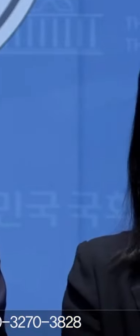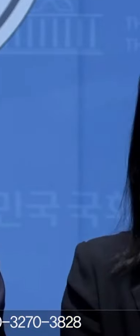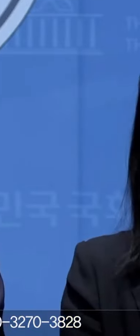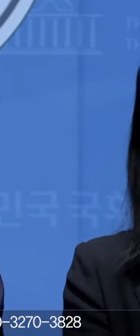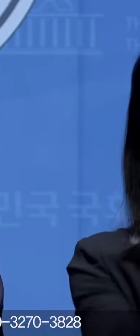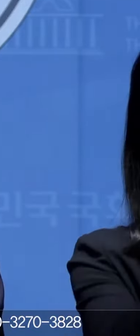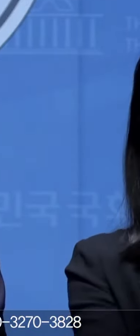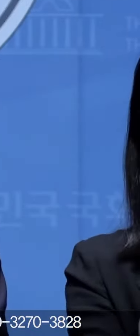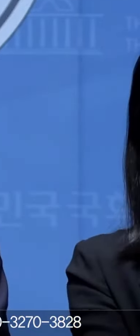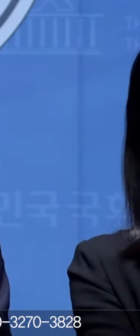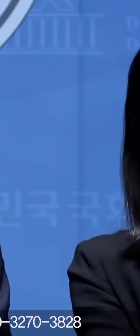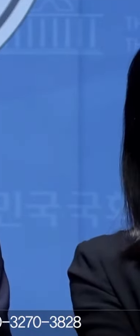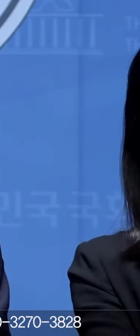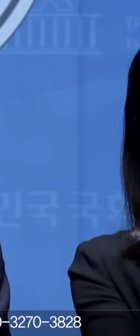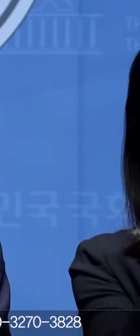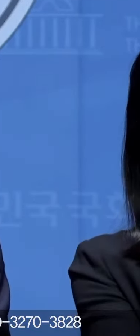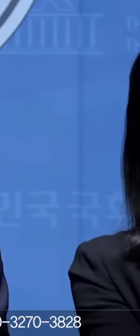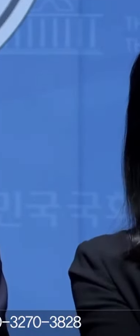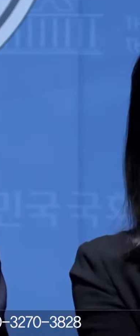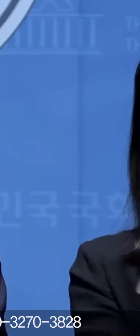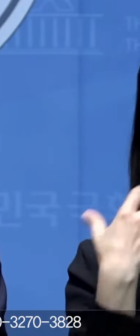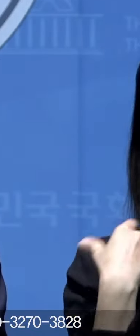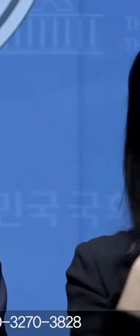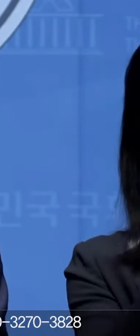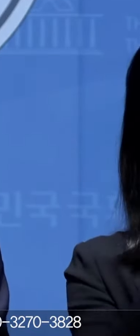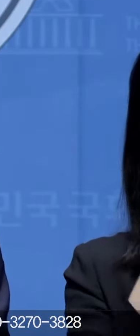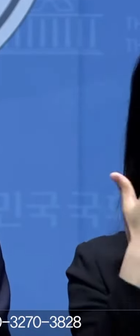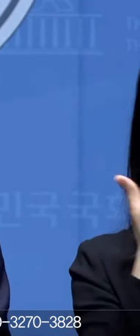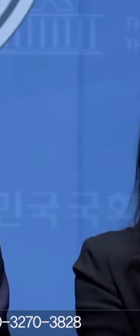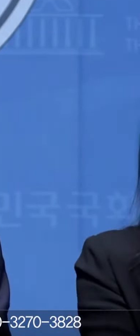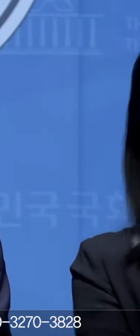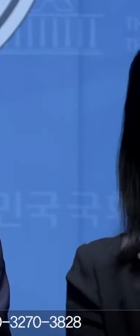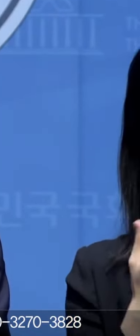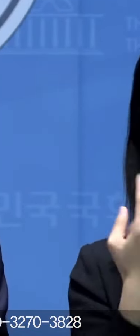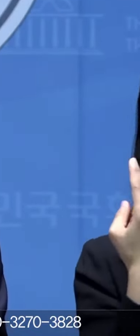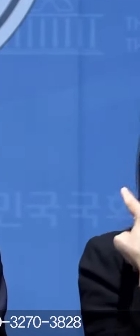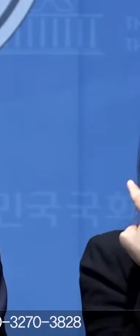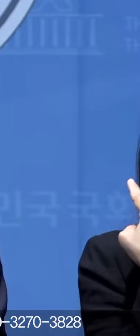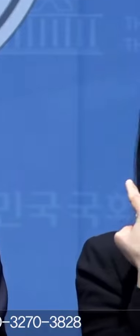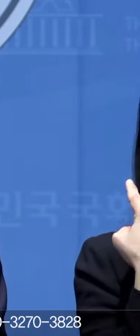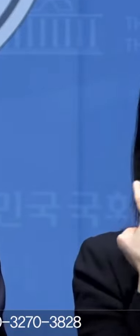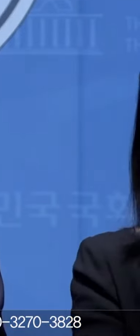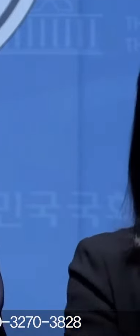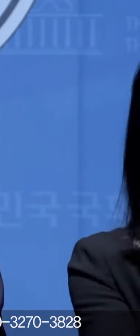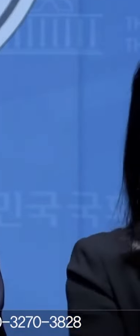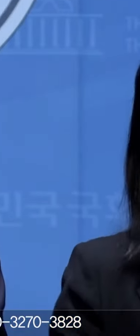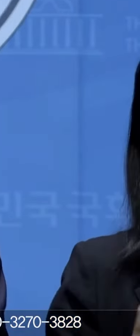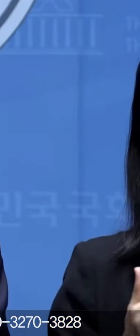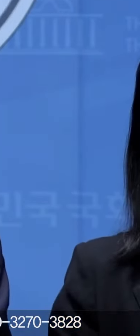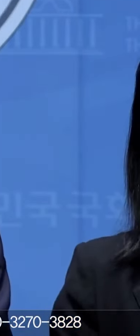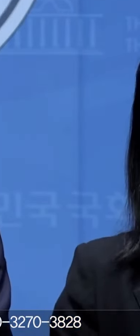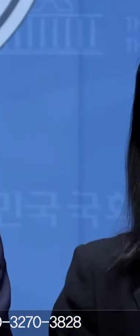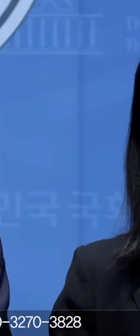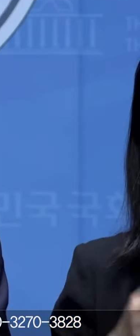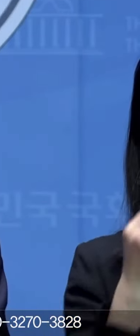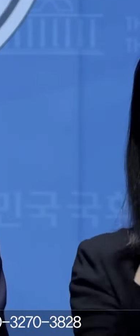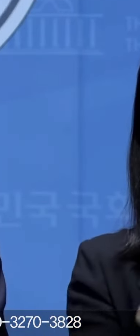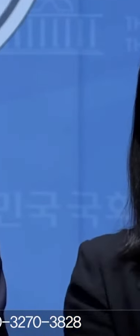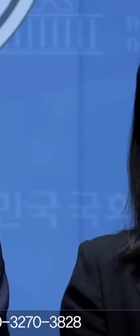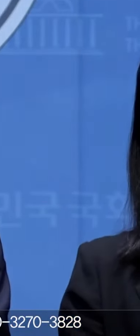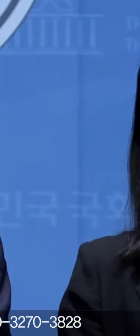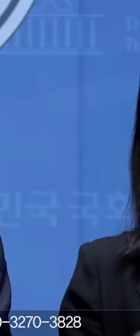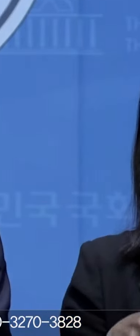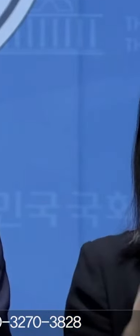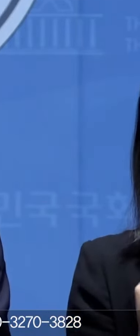출석한다고 합니다 그것도 대정부 질문 직전인 어제 알게 되었습니다 헌법 제